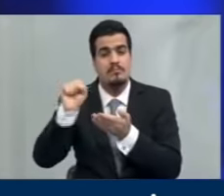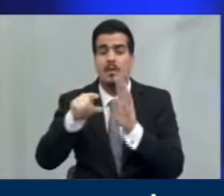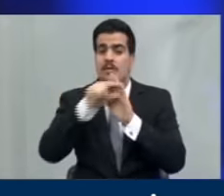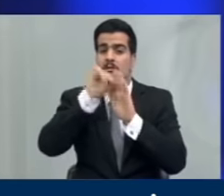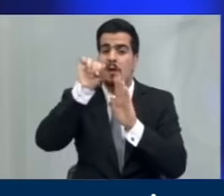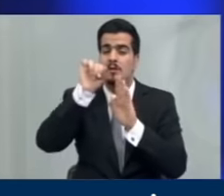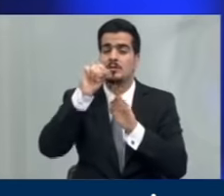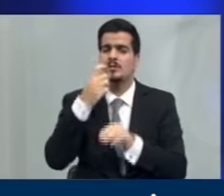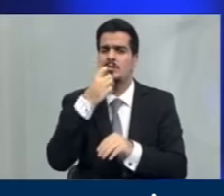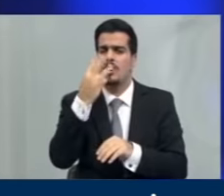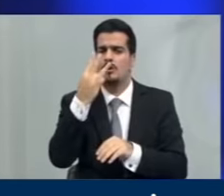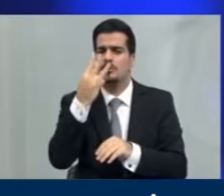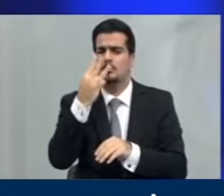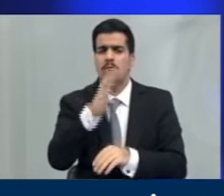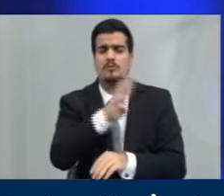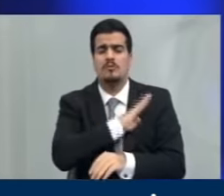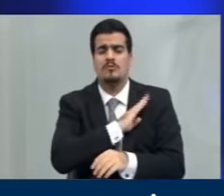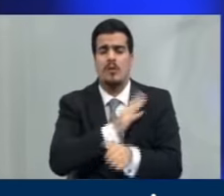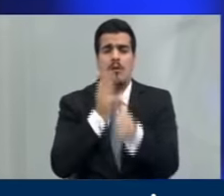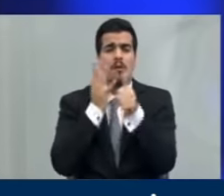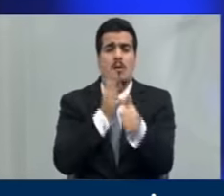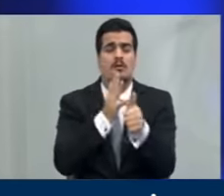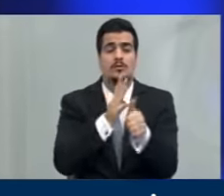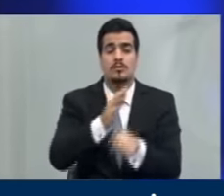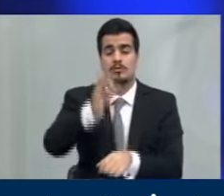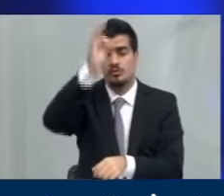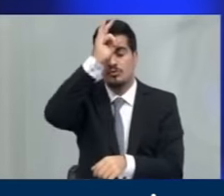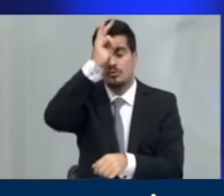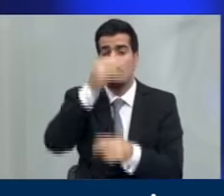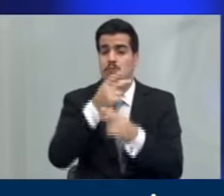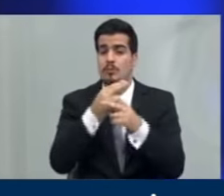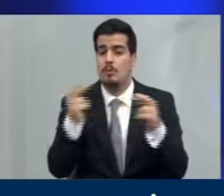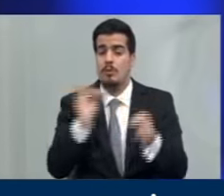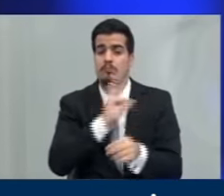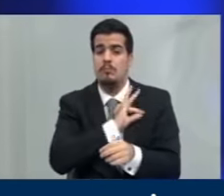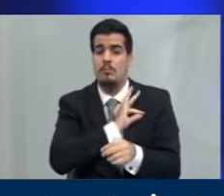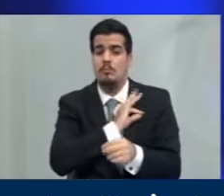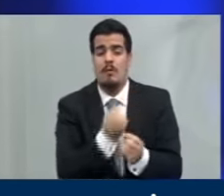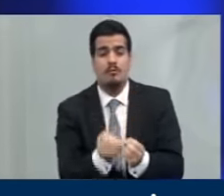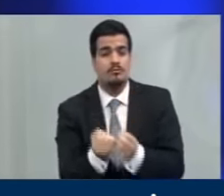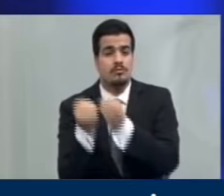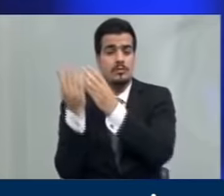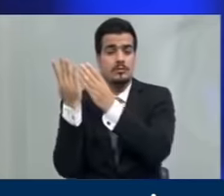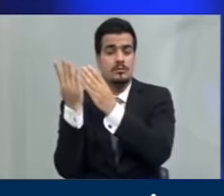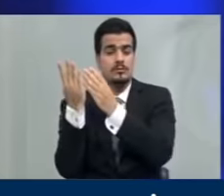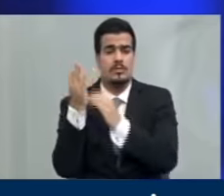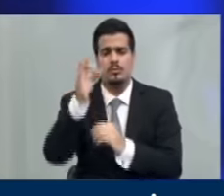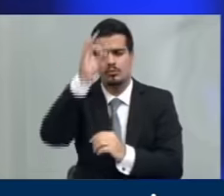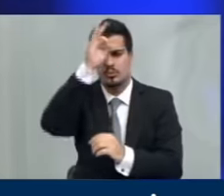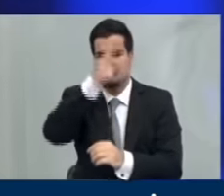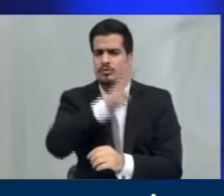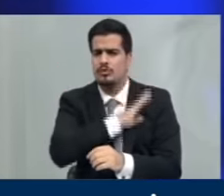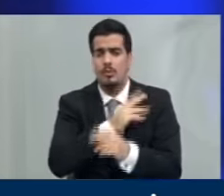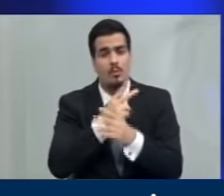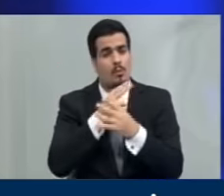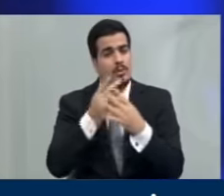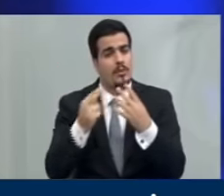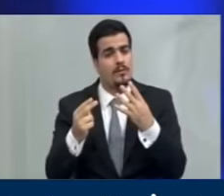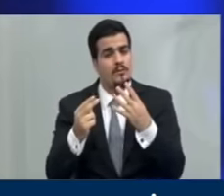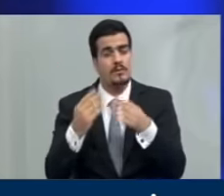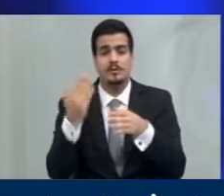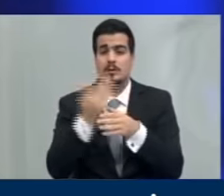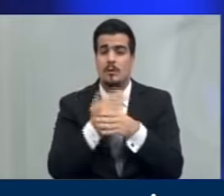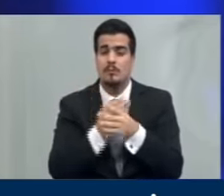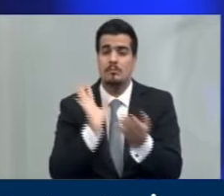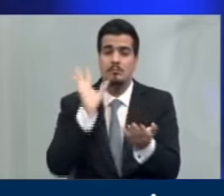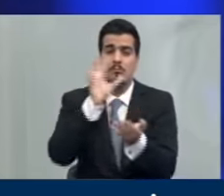القادة العسكريون أشادوا خلال الاحتفالية بتضحيات شهداء القوات المسلحة بكافة صنوفها بتحرير